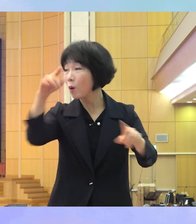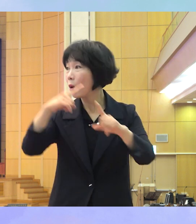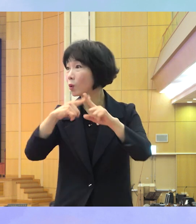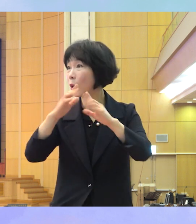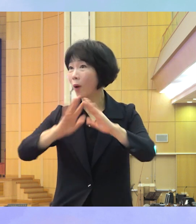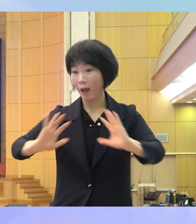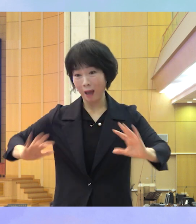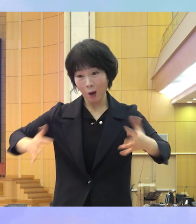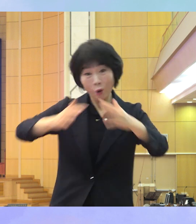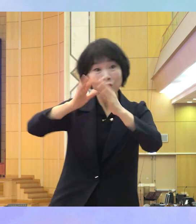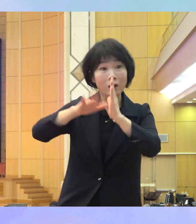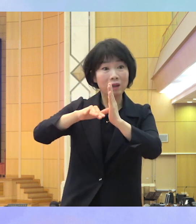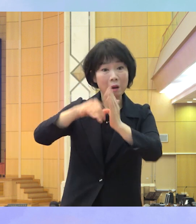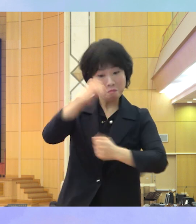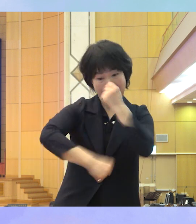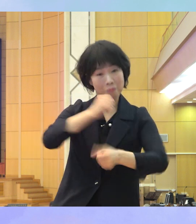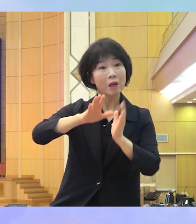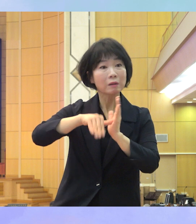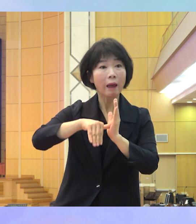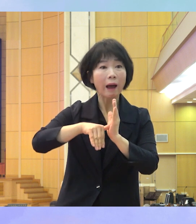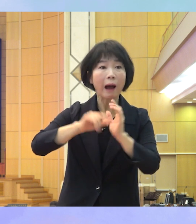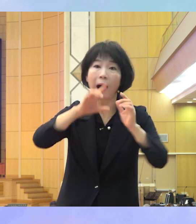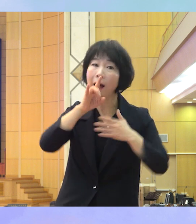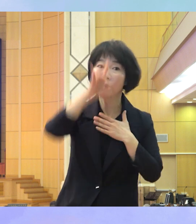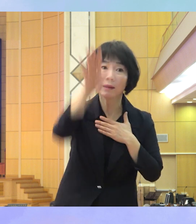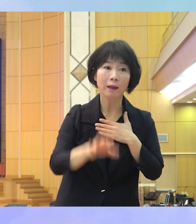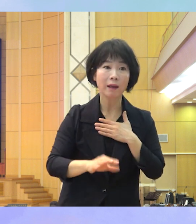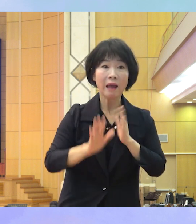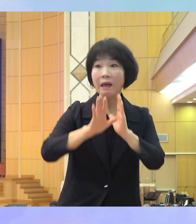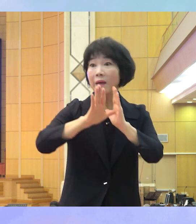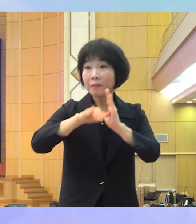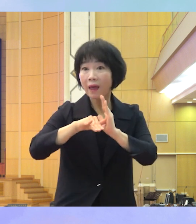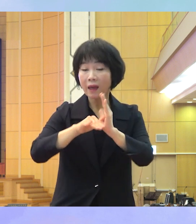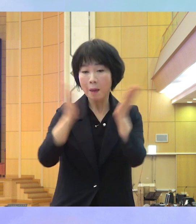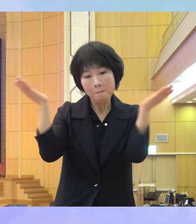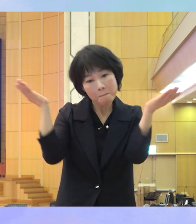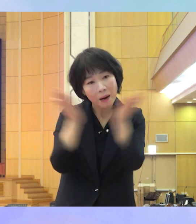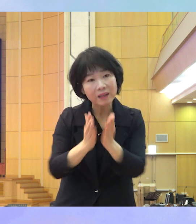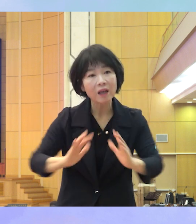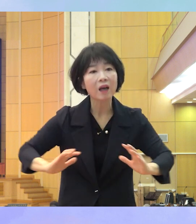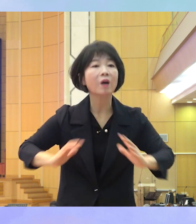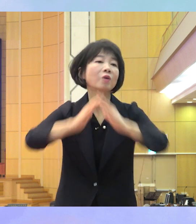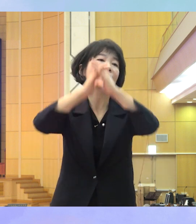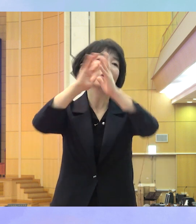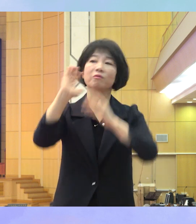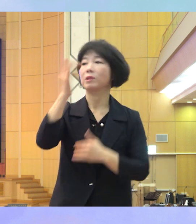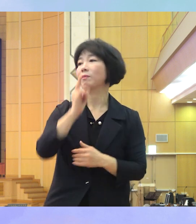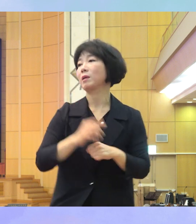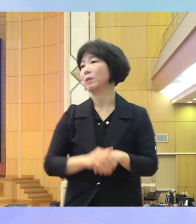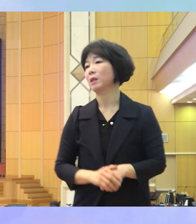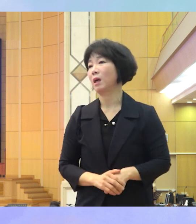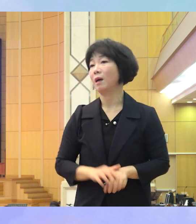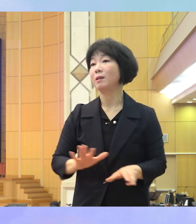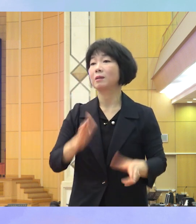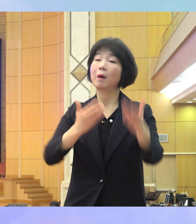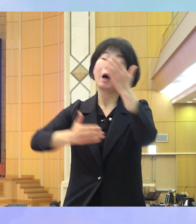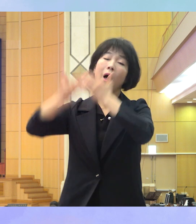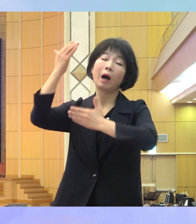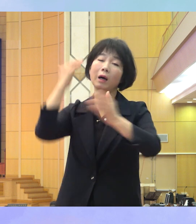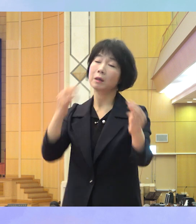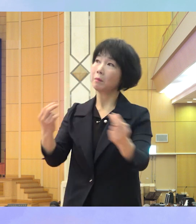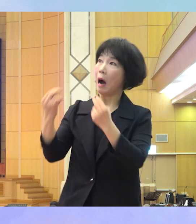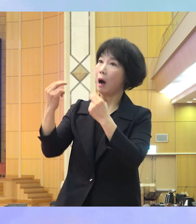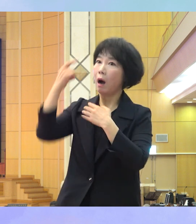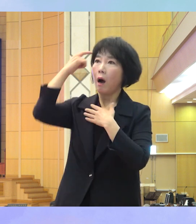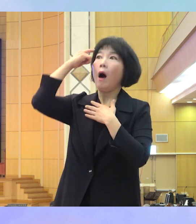것도 때가 있더라고. 우리가 막 성전 짓는다고 무조건 되는 게 아니야. 무조건 되는 게 아니야. 지나가 보니까 하나님이 때에